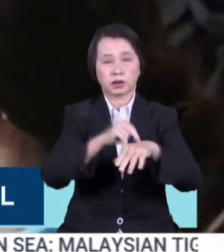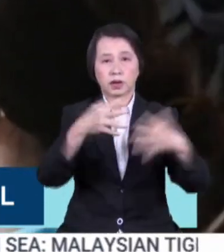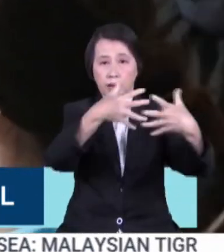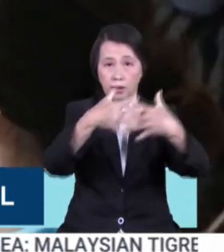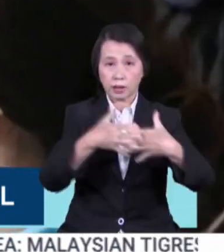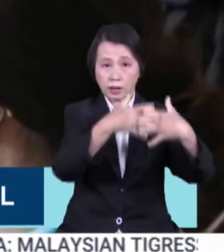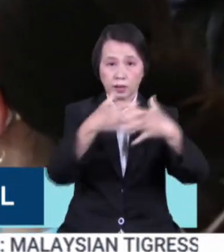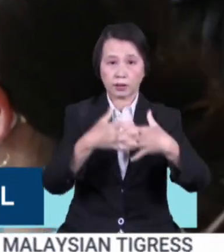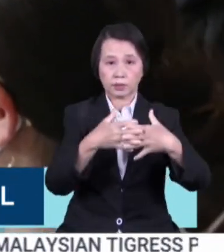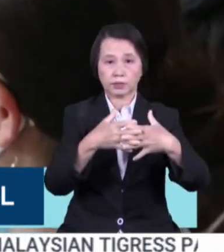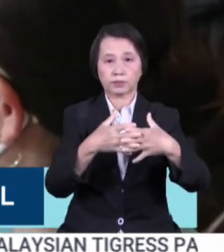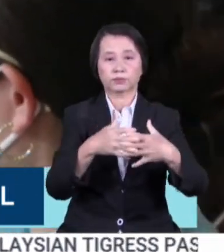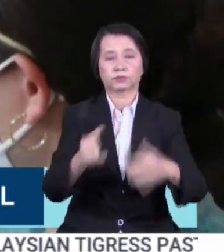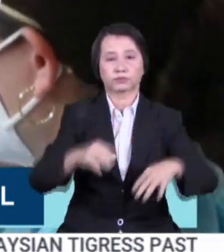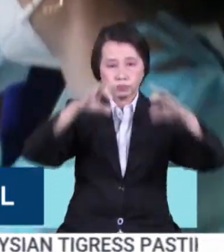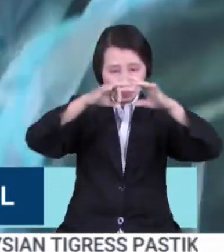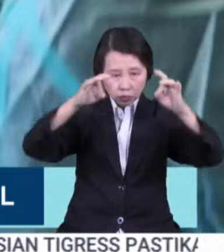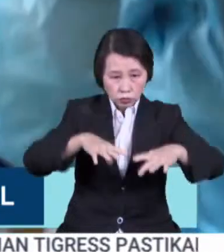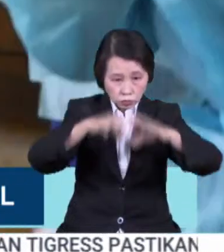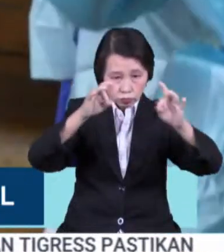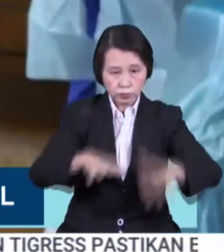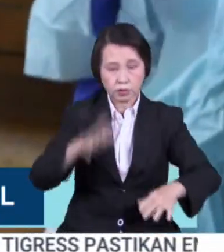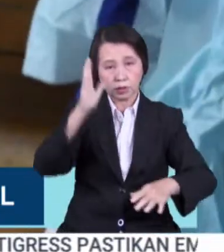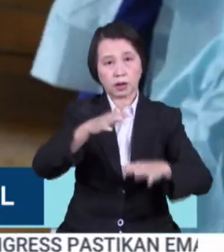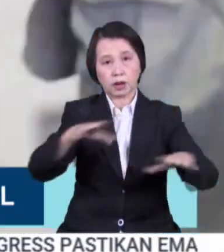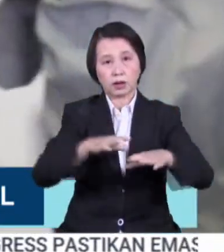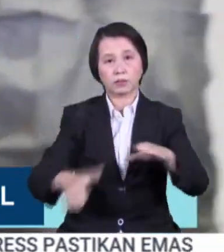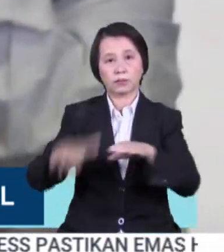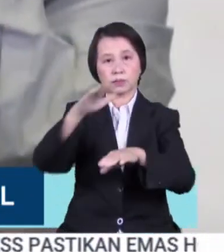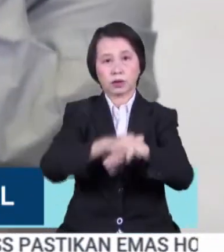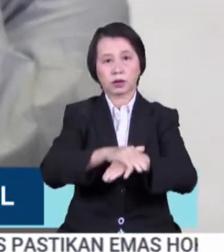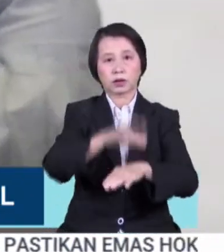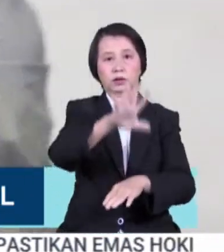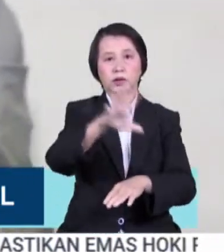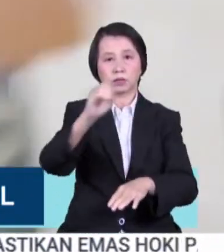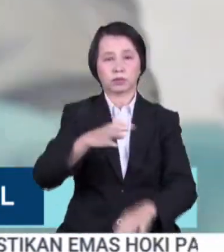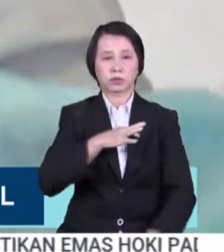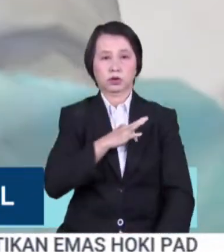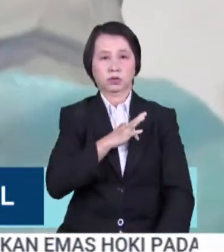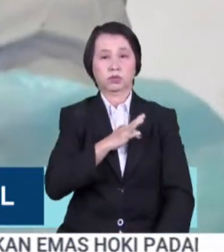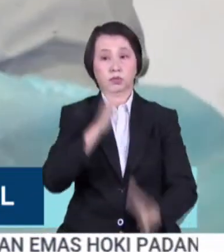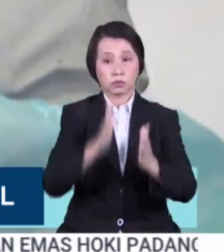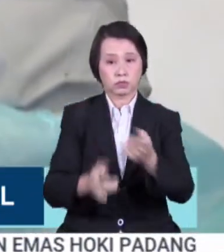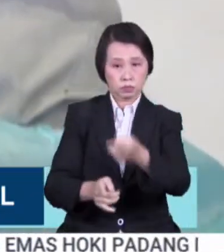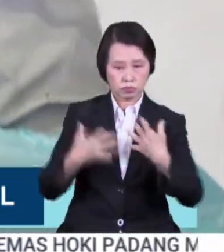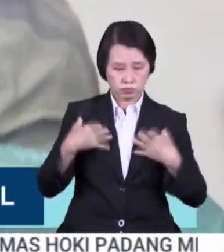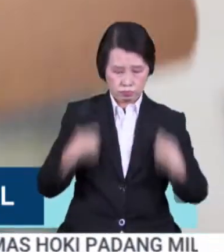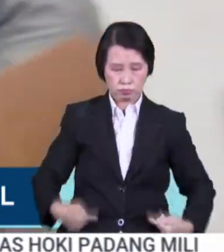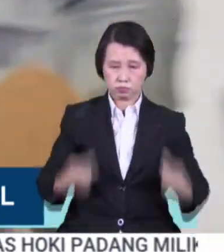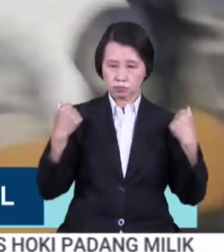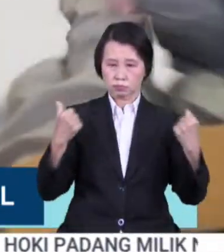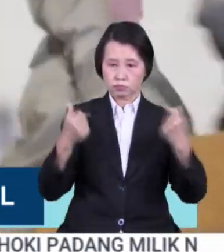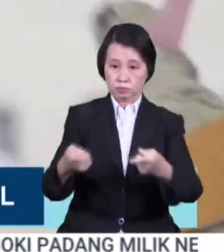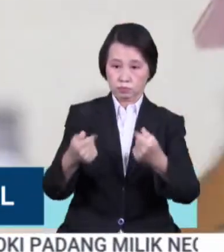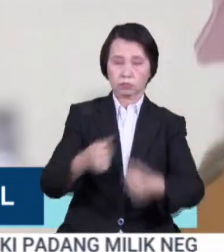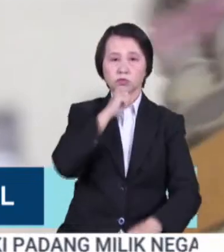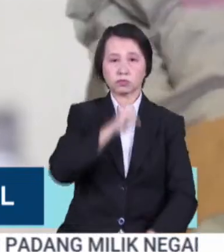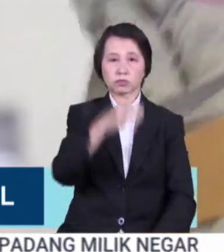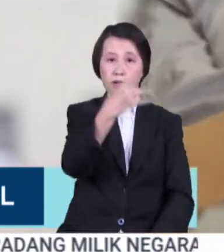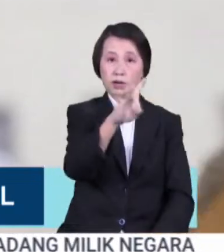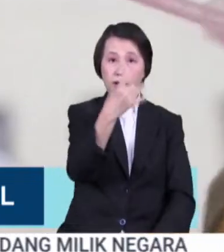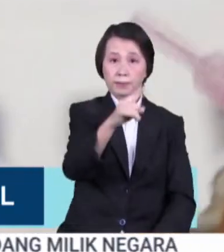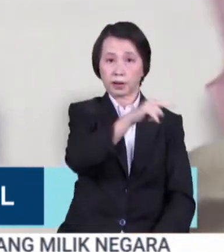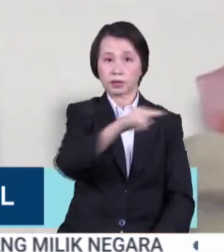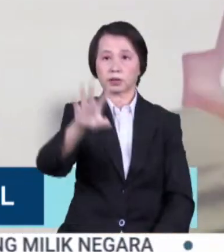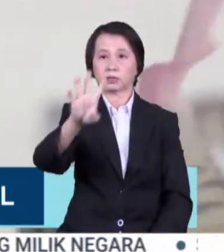Syarikat, NIH. Ujian itu akan dijalankan ke atas 50 sukarelawan yang sihat tubuh badan berusia 18